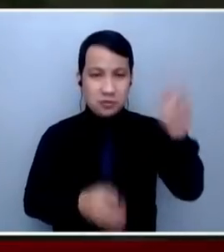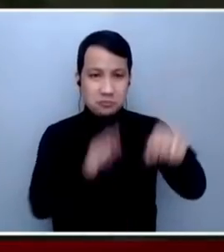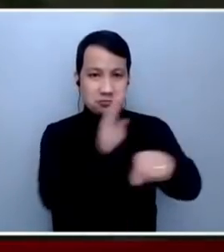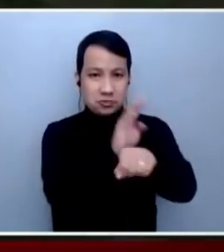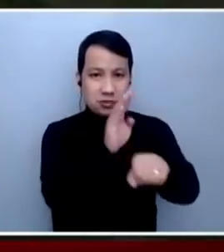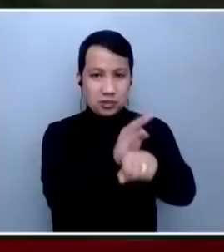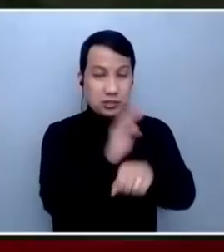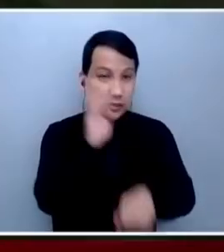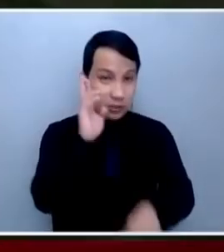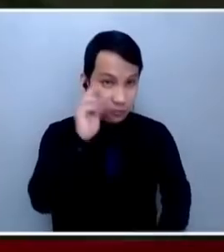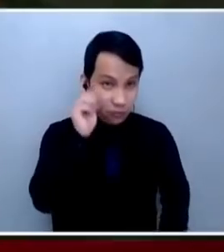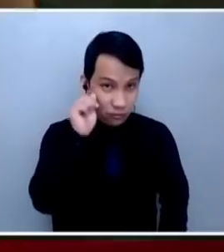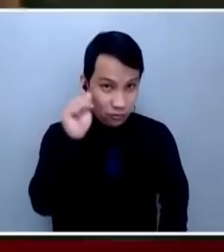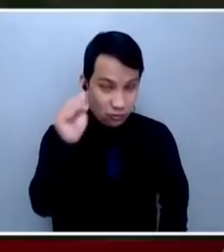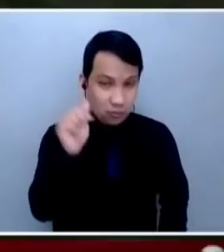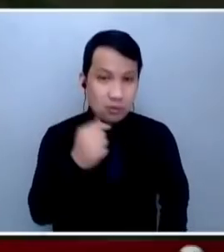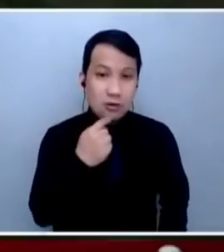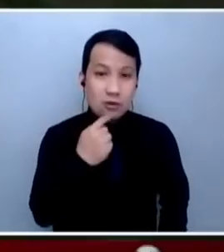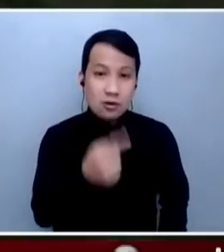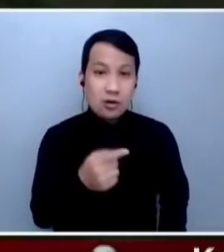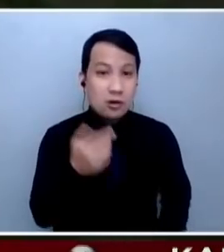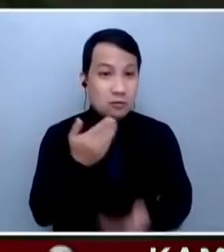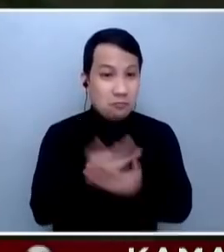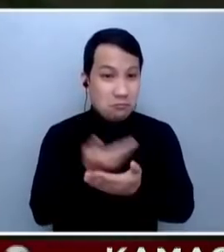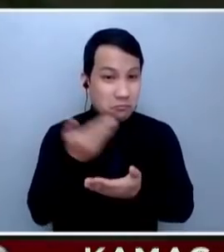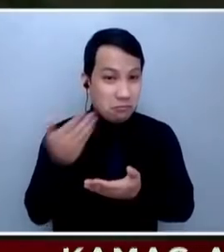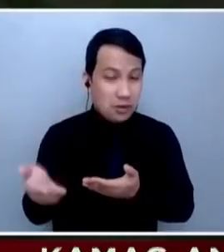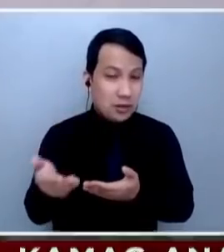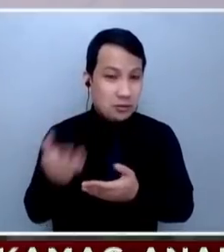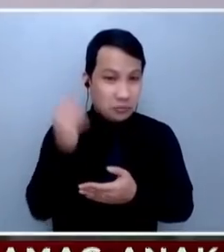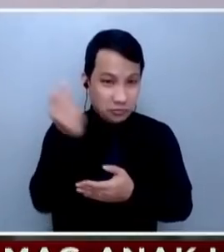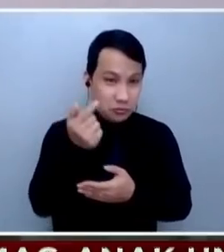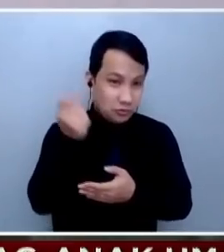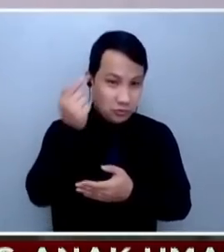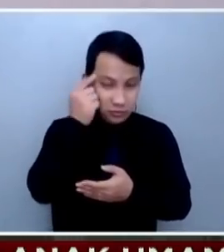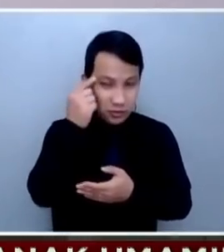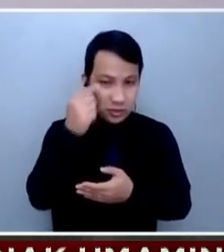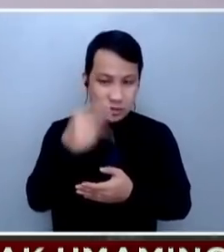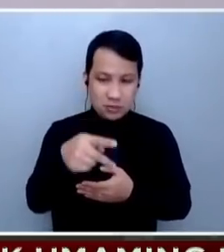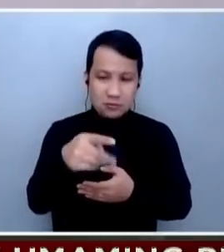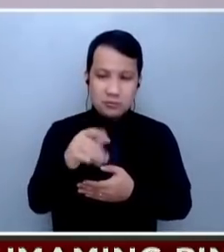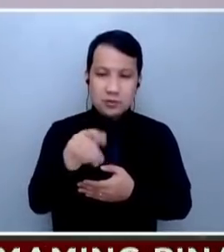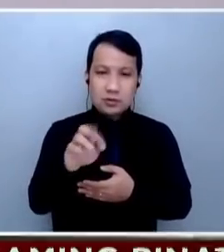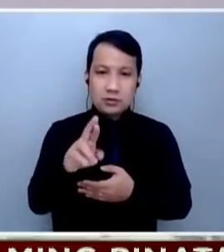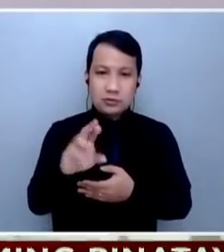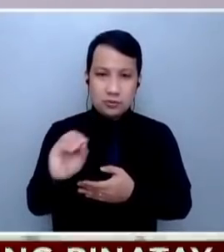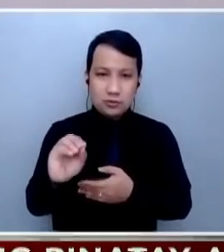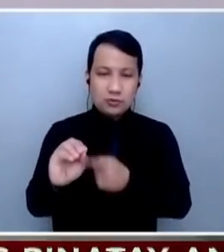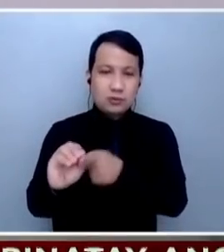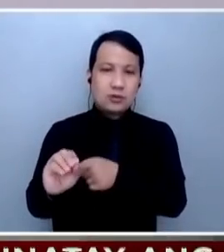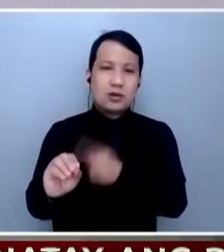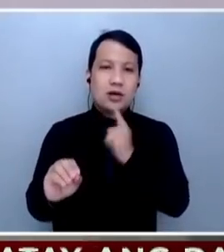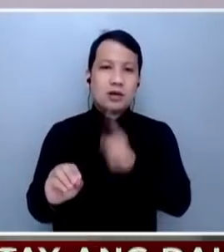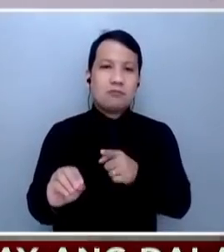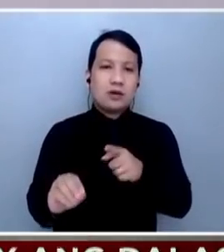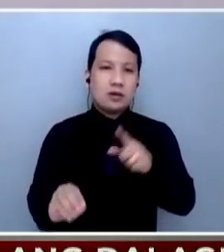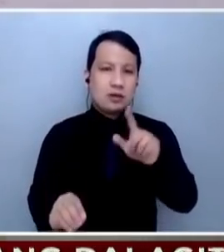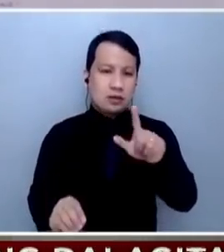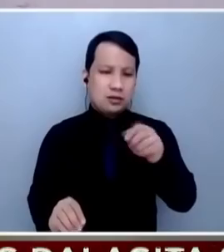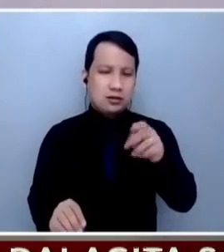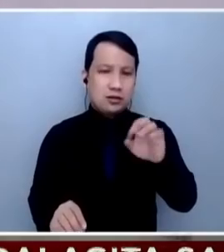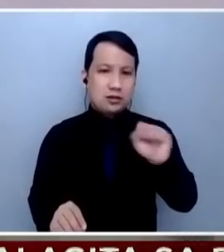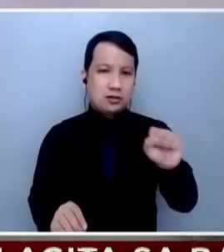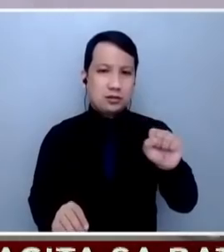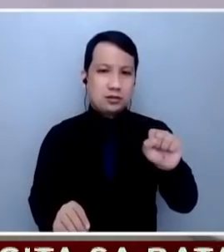Ramon Ang sa panukalang bilhin ng gobyerno sa kanila ang Petron. Tinawag ni Partido Lakas ng Masa Presidential